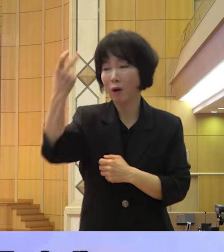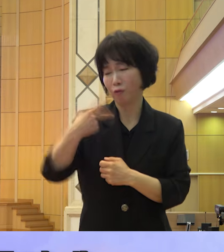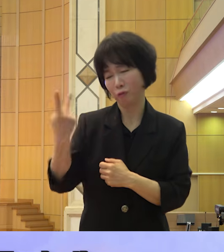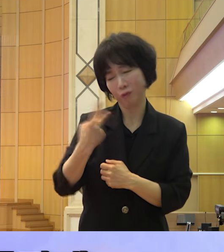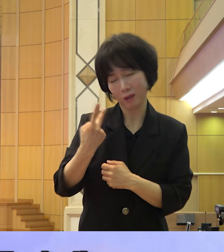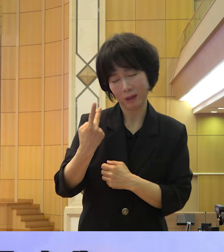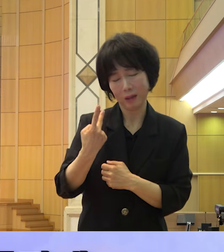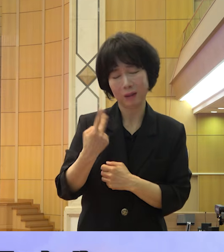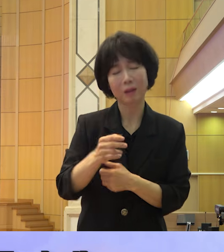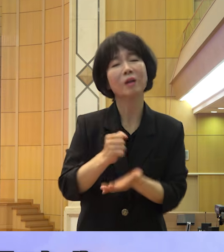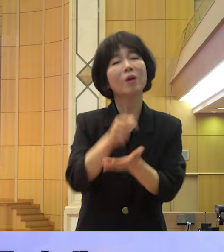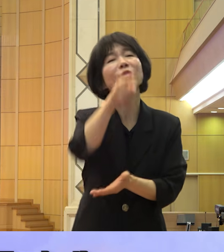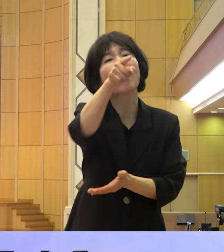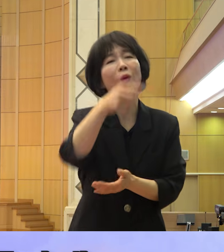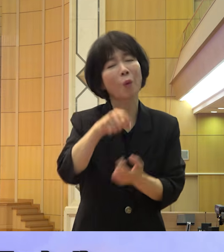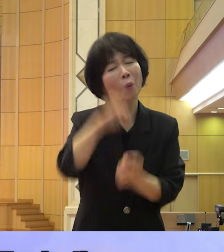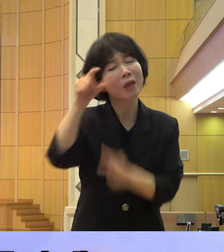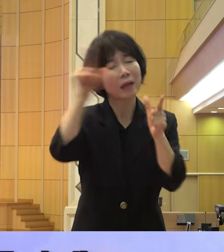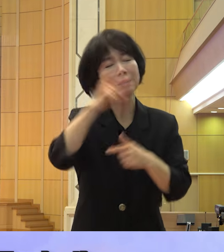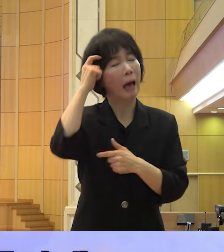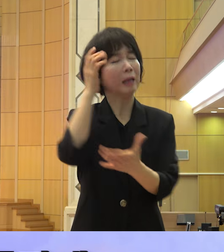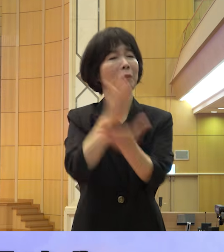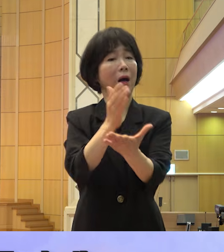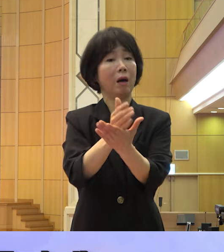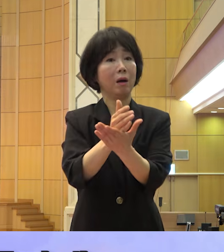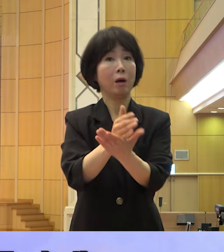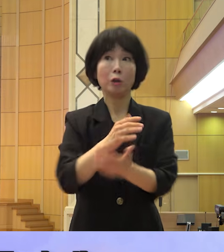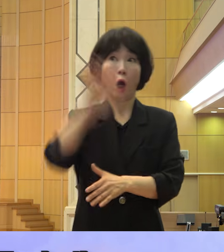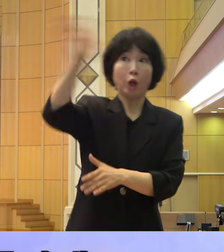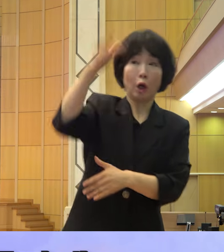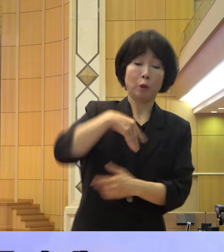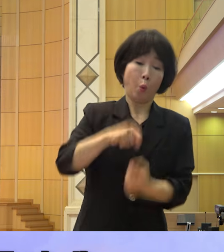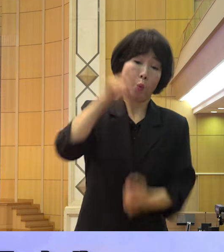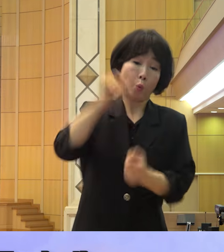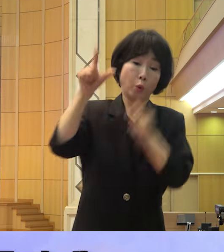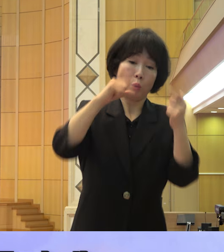생각하지 말어. 날 보고 그러더라고요. 근데 속으로 난 오래 살 거야.